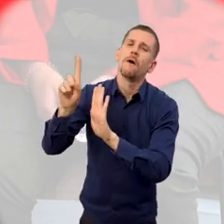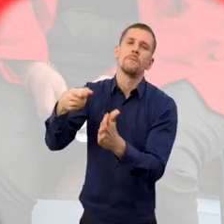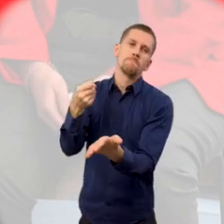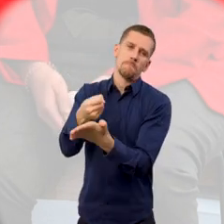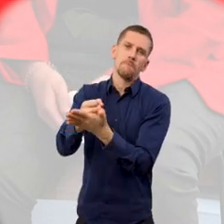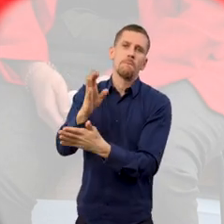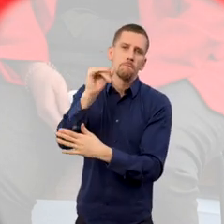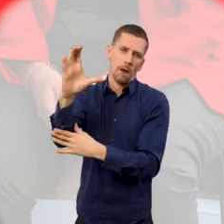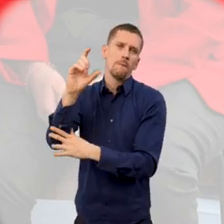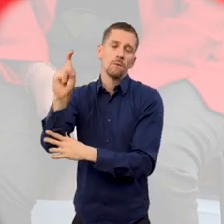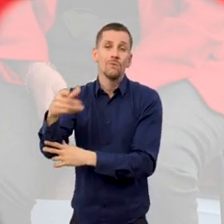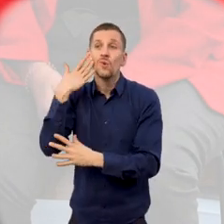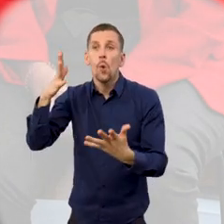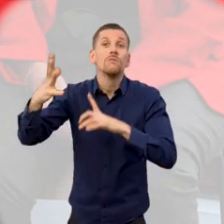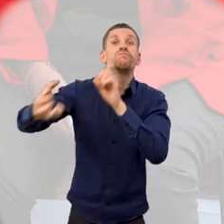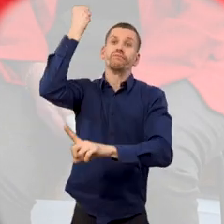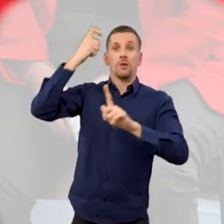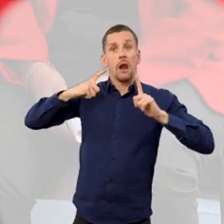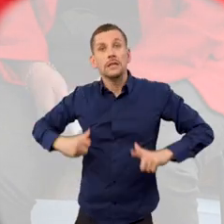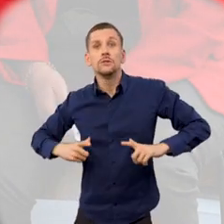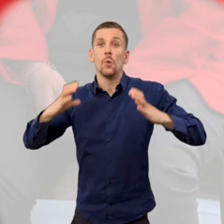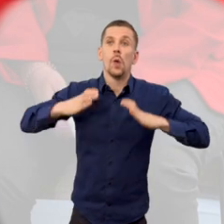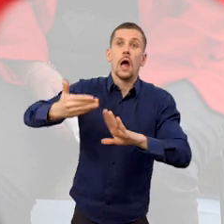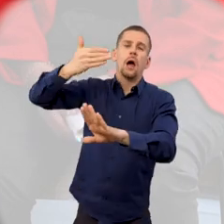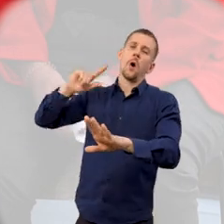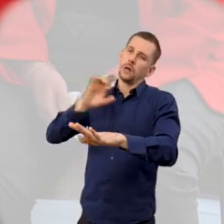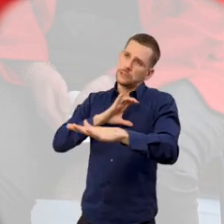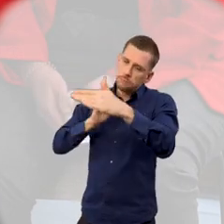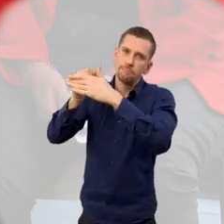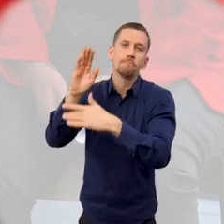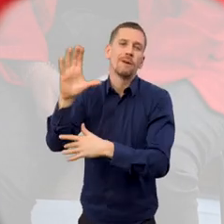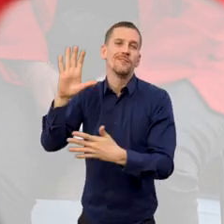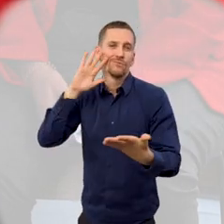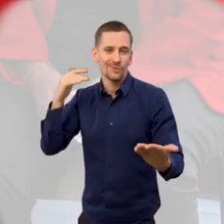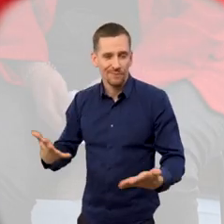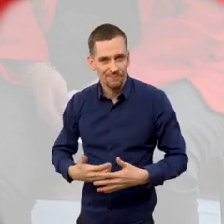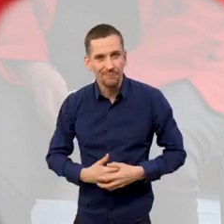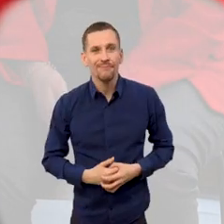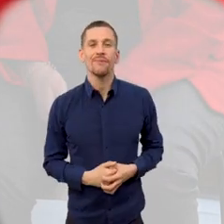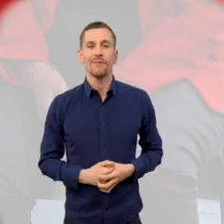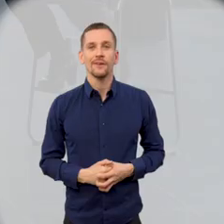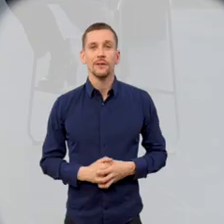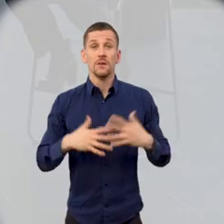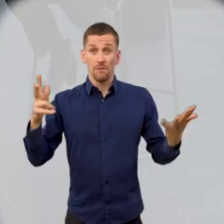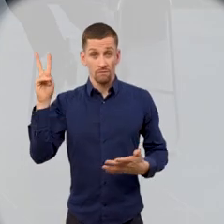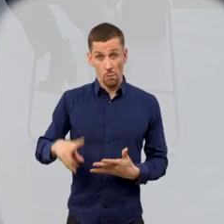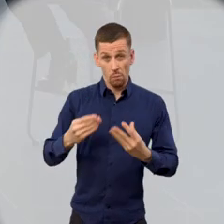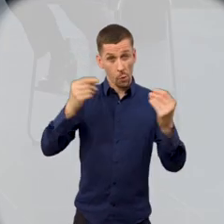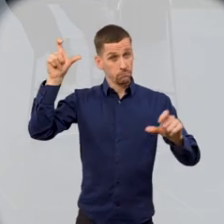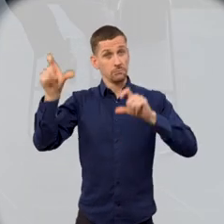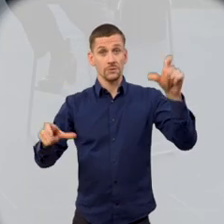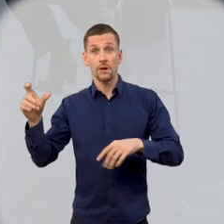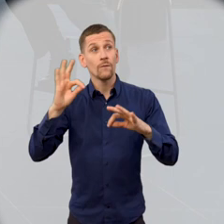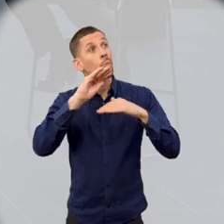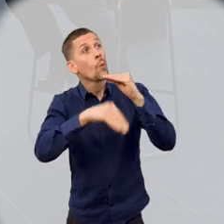d'avoir le bac, pour ne pas qu'on vous retire du lycée ou du collège un peu trop tôt, si vous le souhaitez. Donc, ça nous amène à beaucoup de